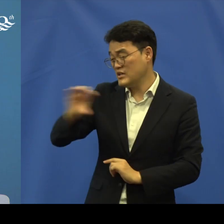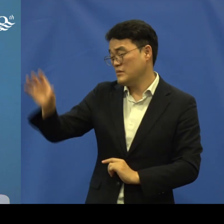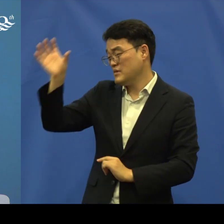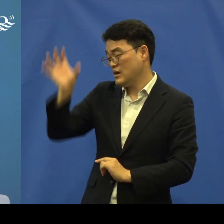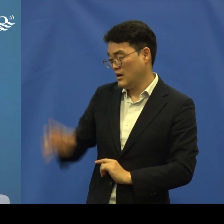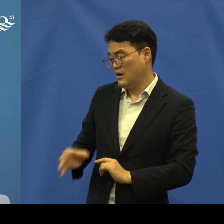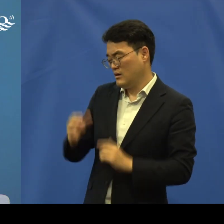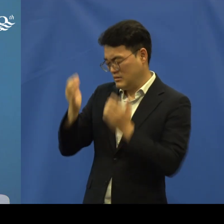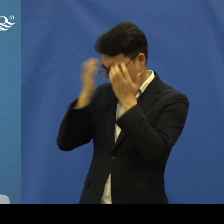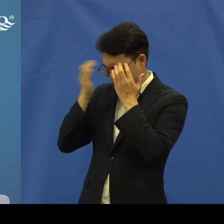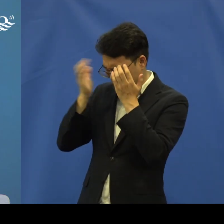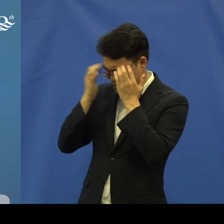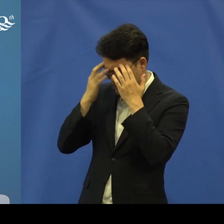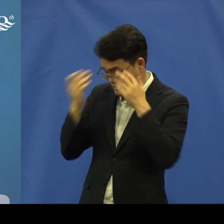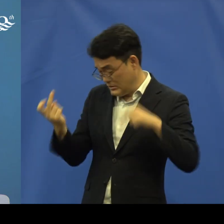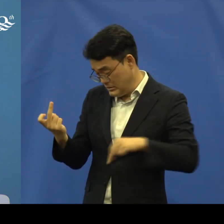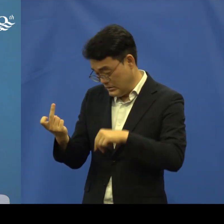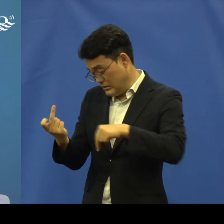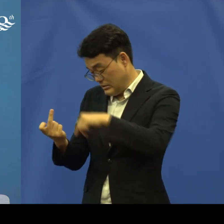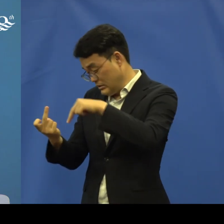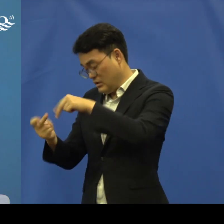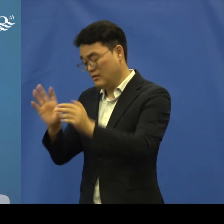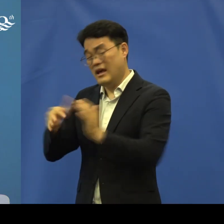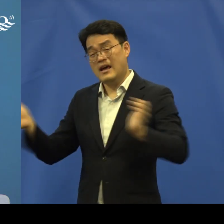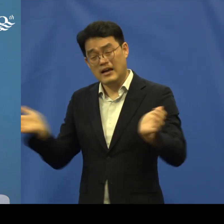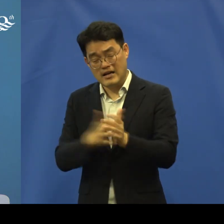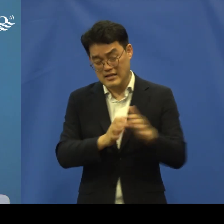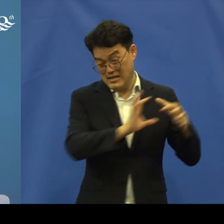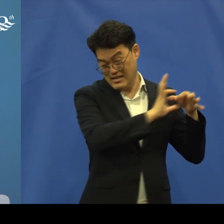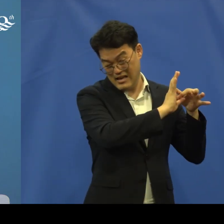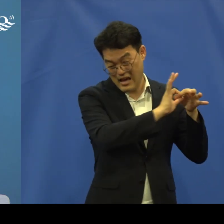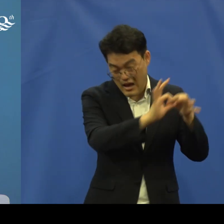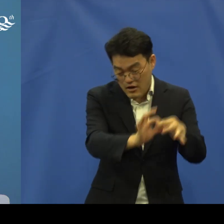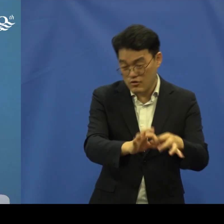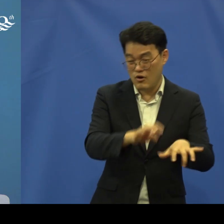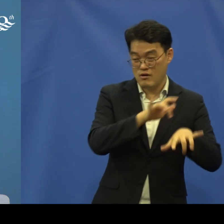여러분, 예수님의 십자가에 매달리는 그 순간까지 마귀는 떠나지